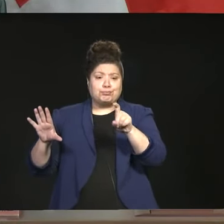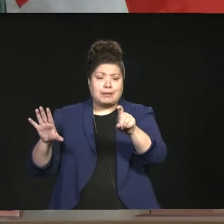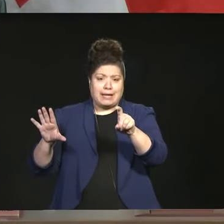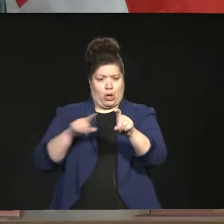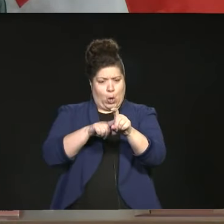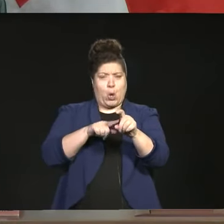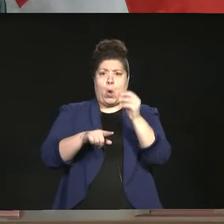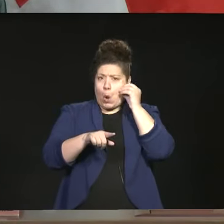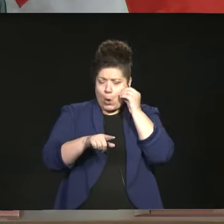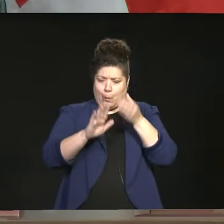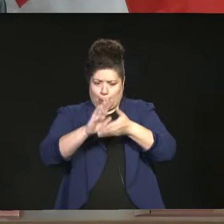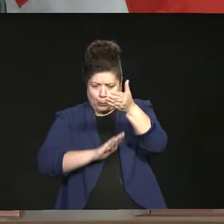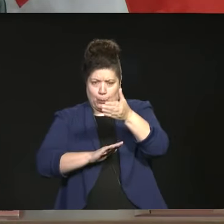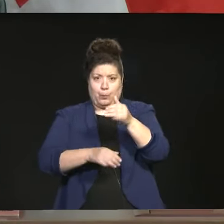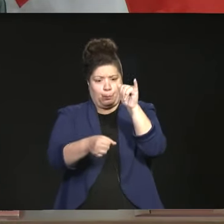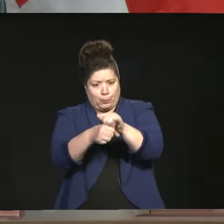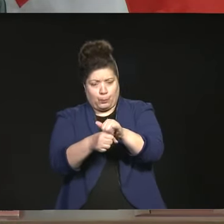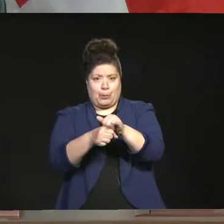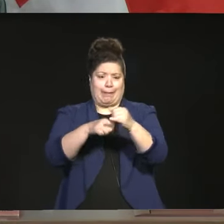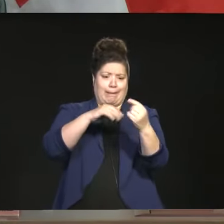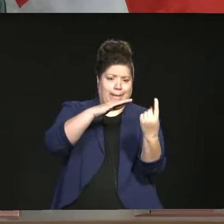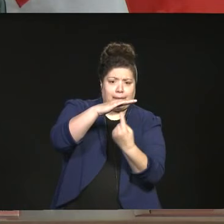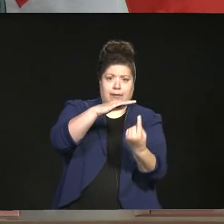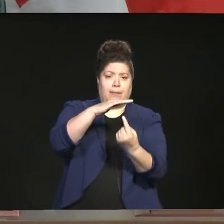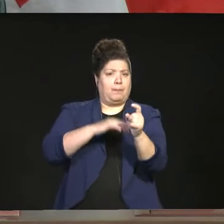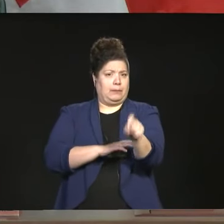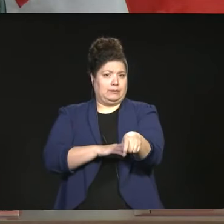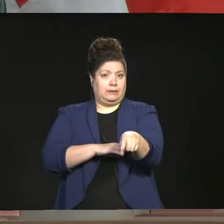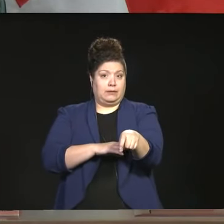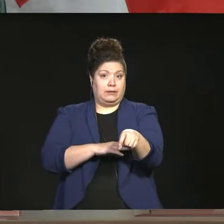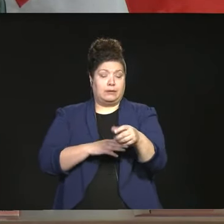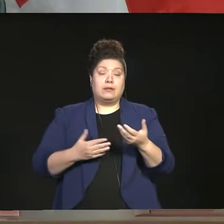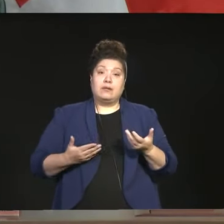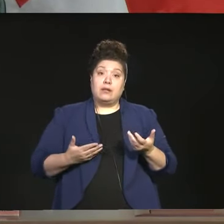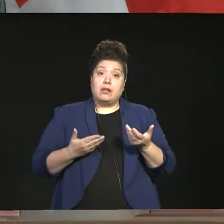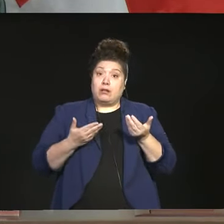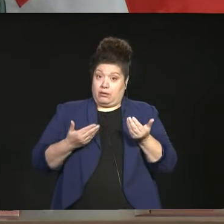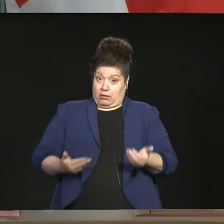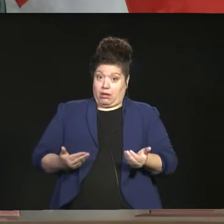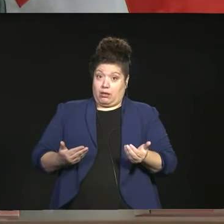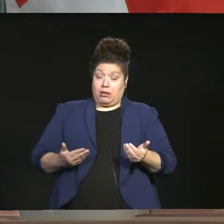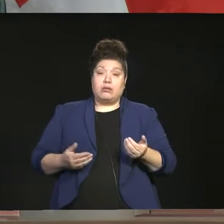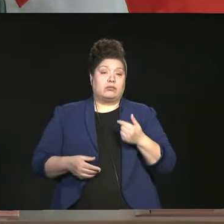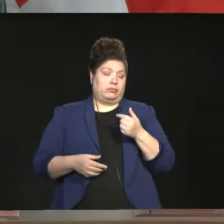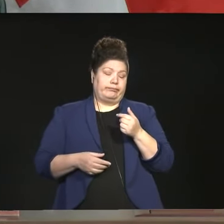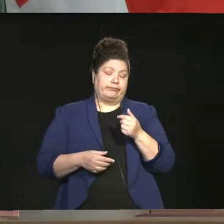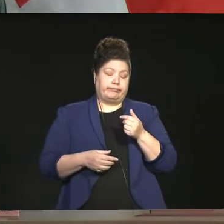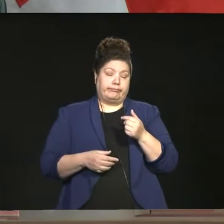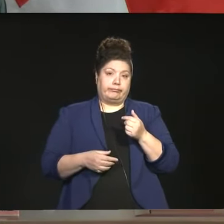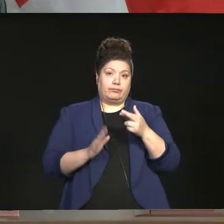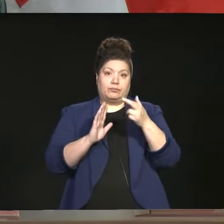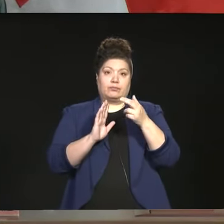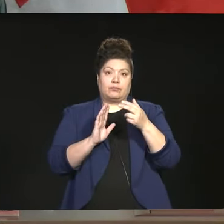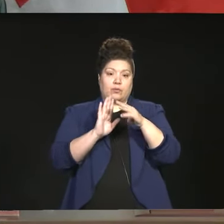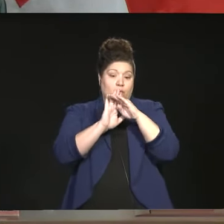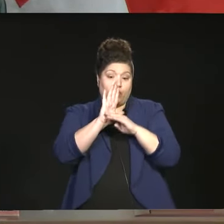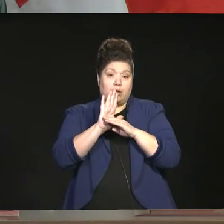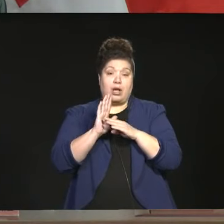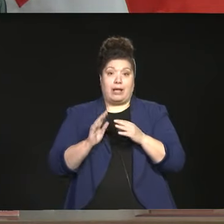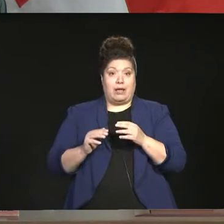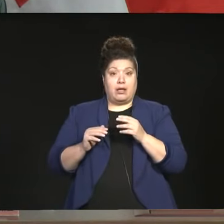Le changement, c'est que jusqu'à minuit, aujourd'hui, la quarantaine